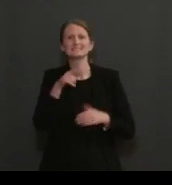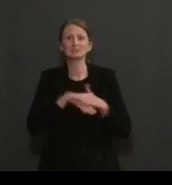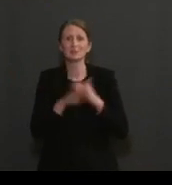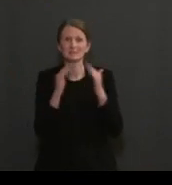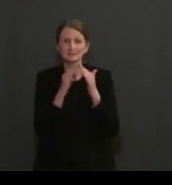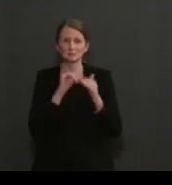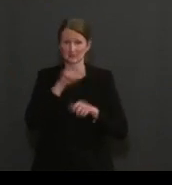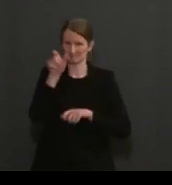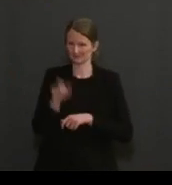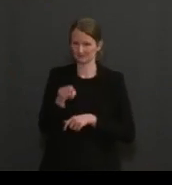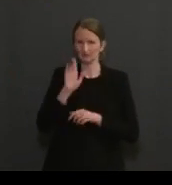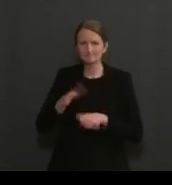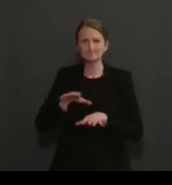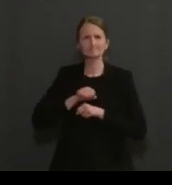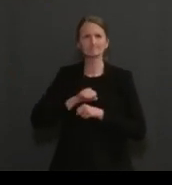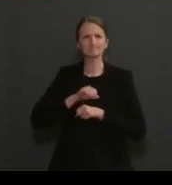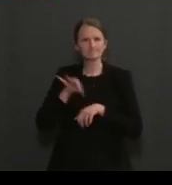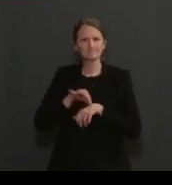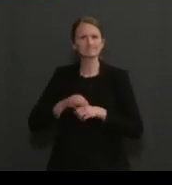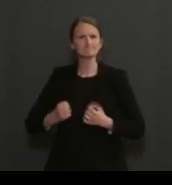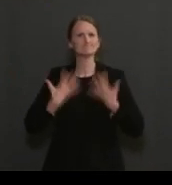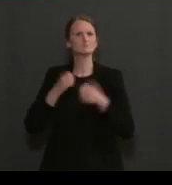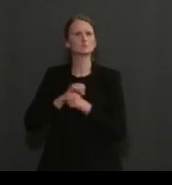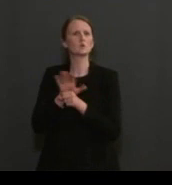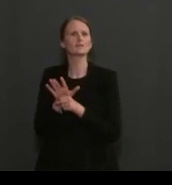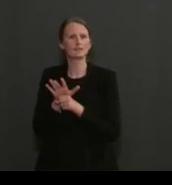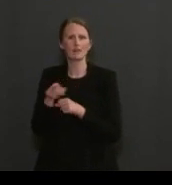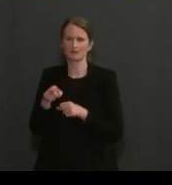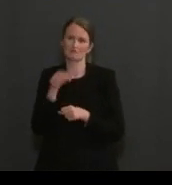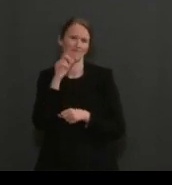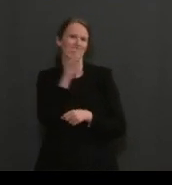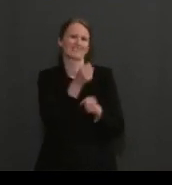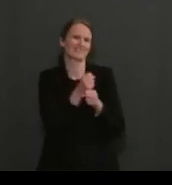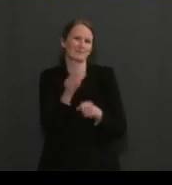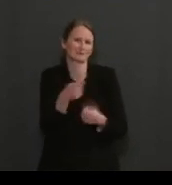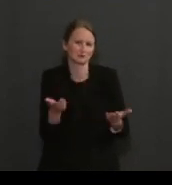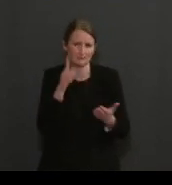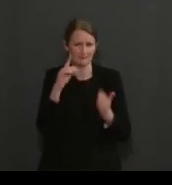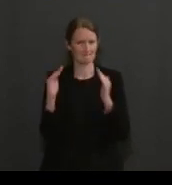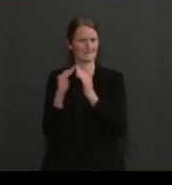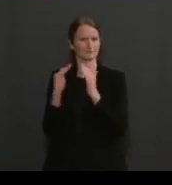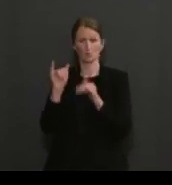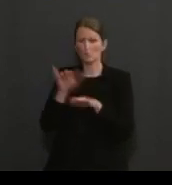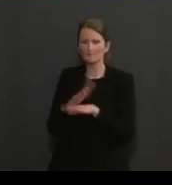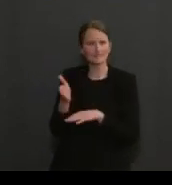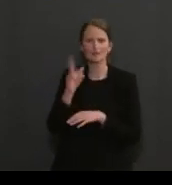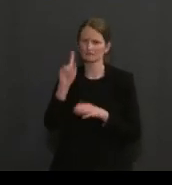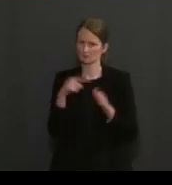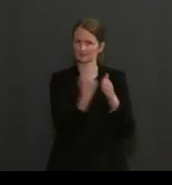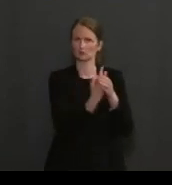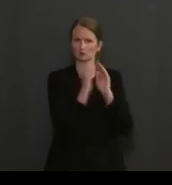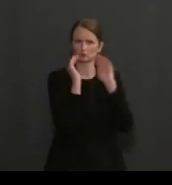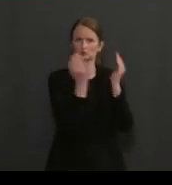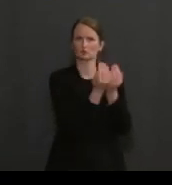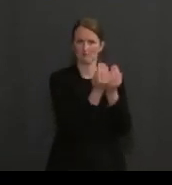pas aller travailler, mais il est à la maison, en isolement. Comment fait-on pour ventiler adéquatement l'habitation,